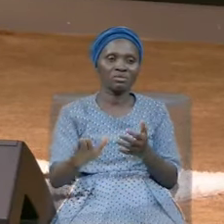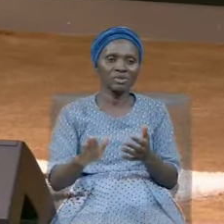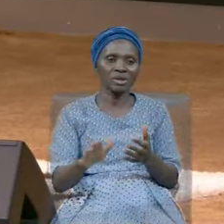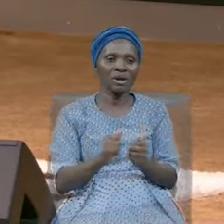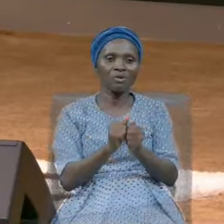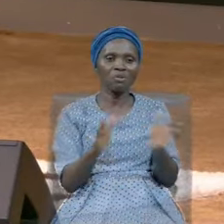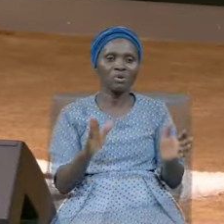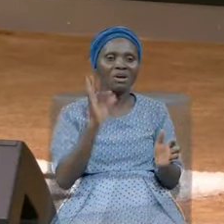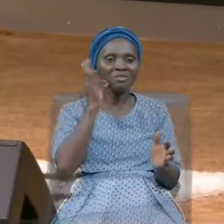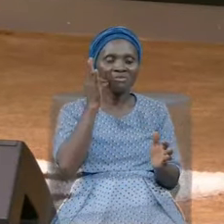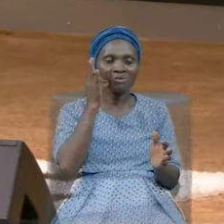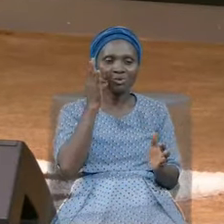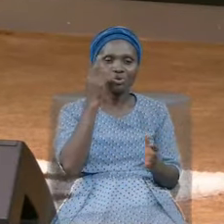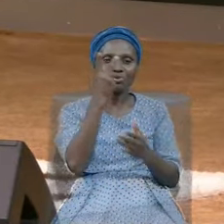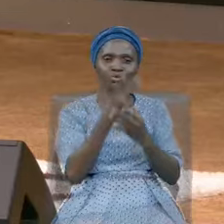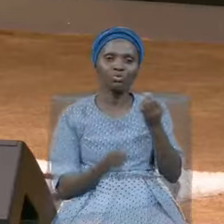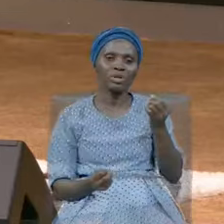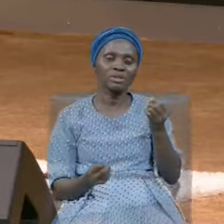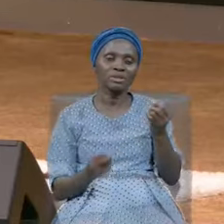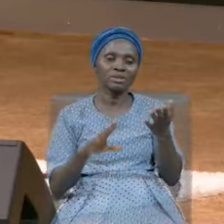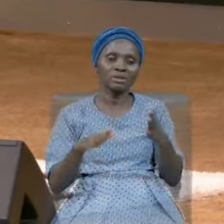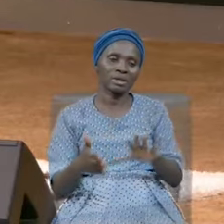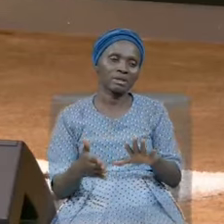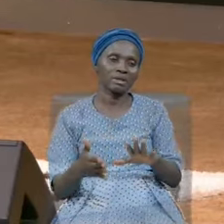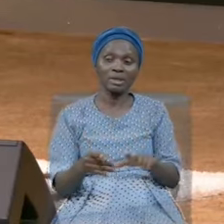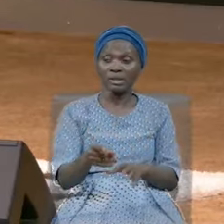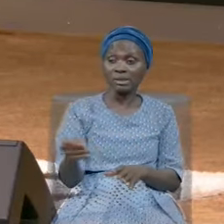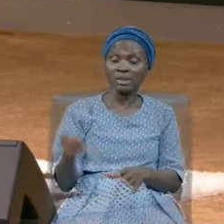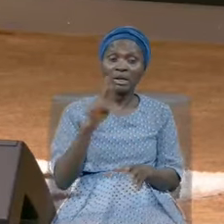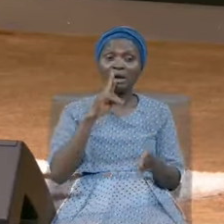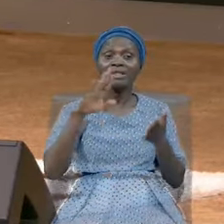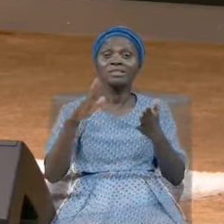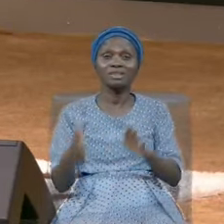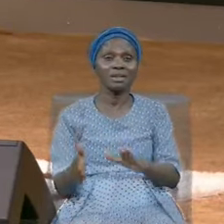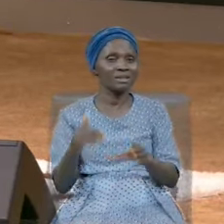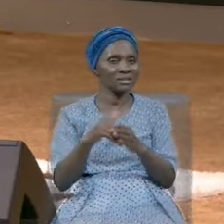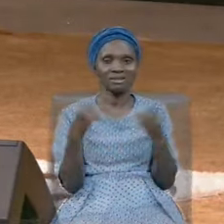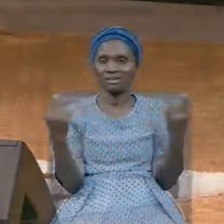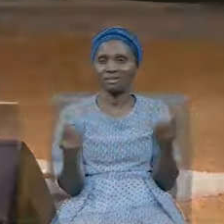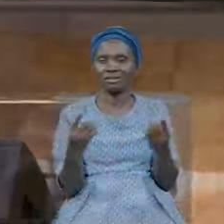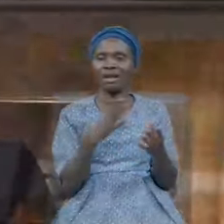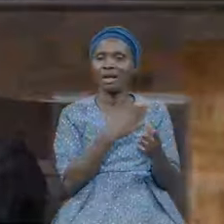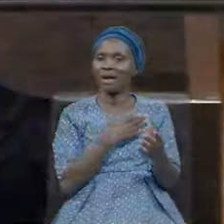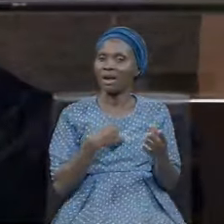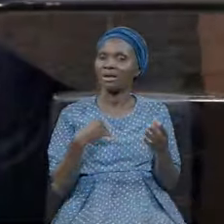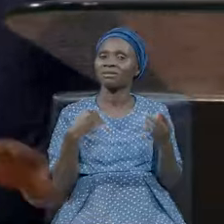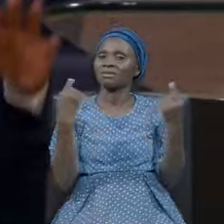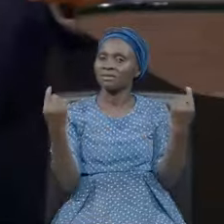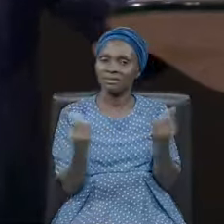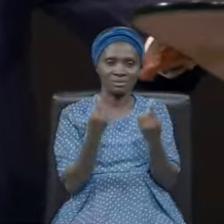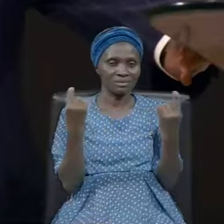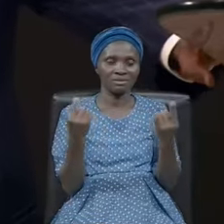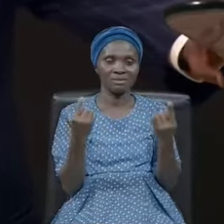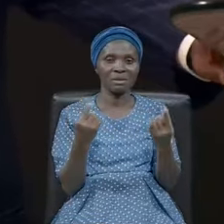deux fois morts. Ils étaient morts dans les péchés, les transgressions,